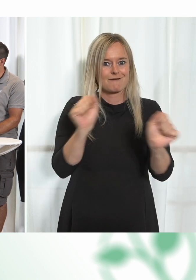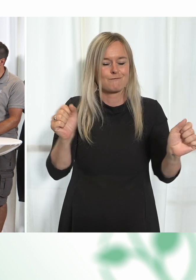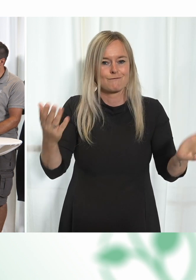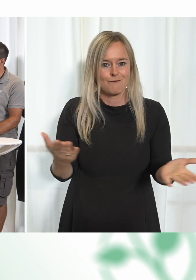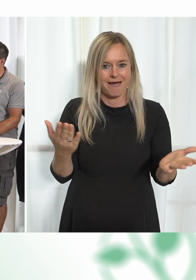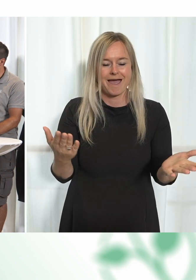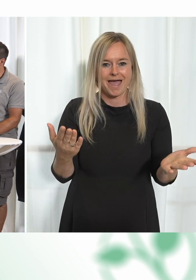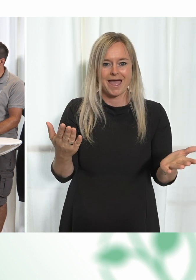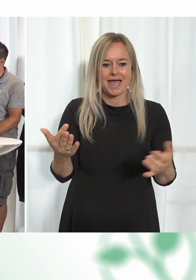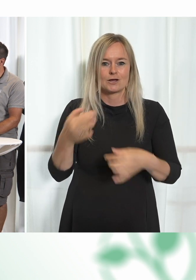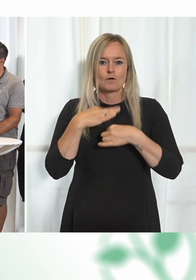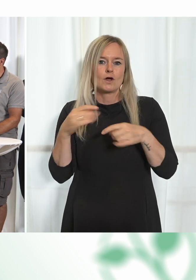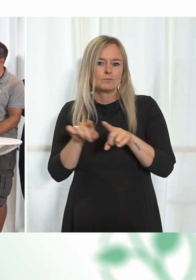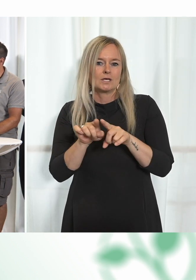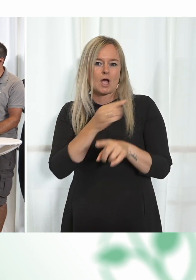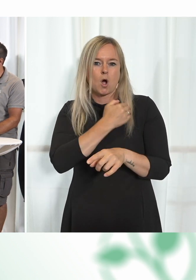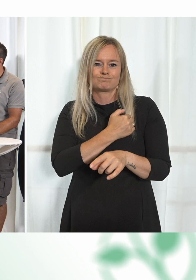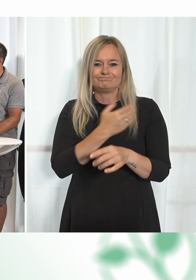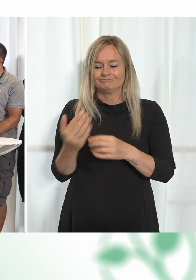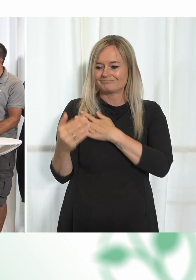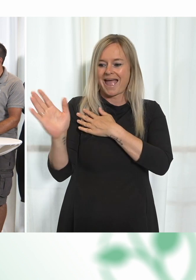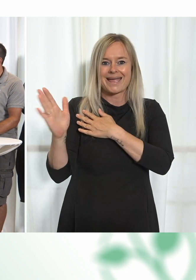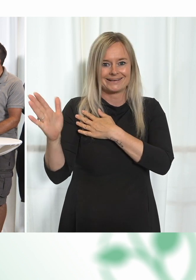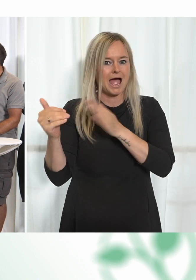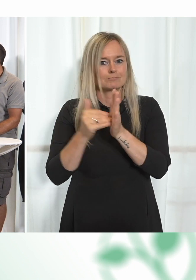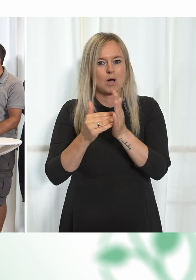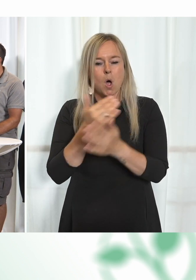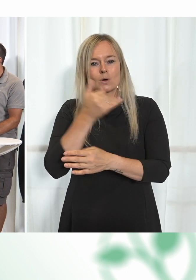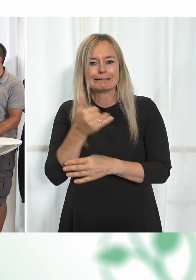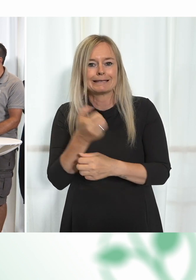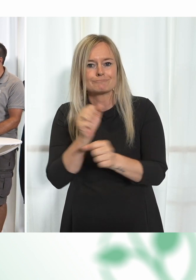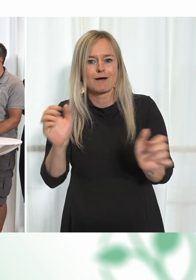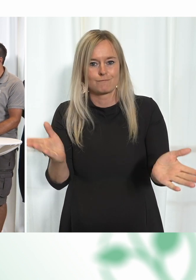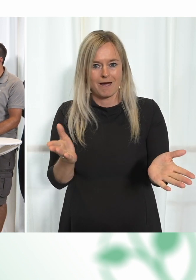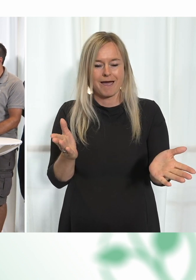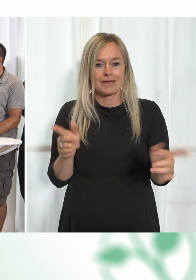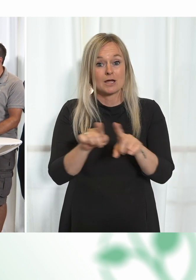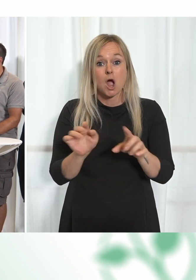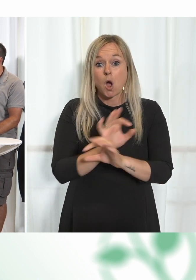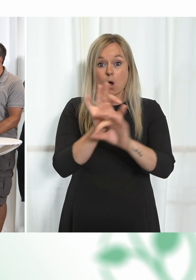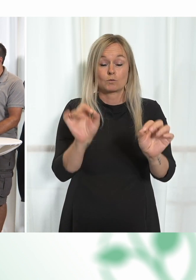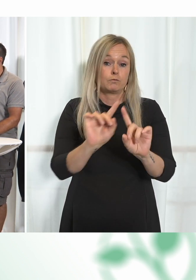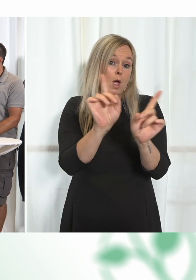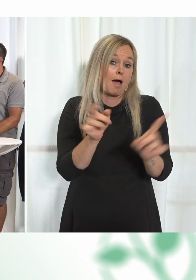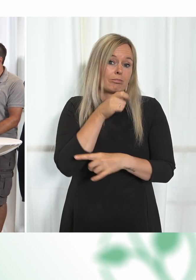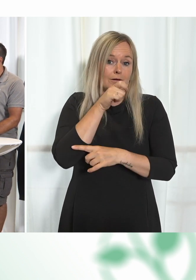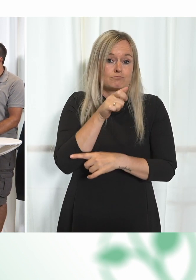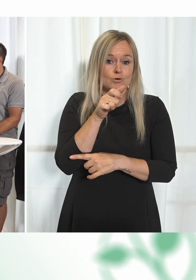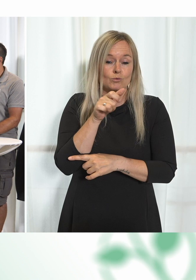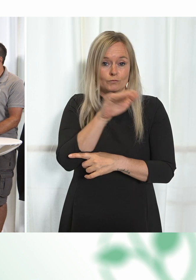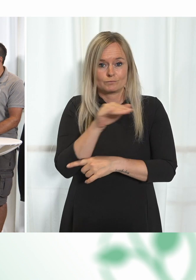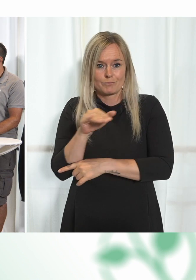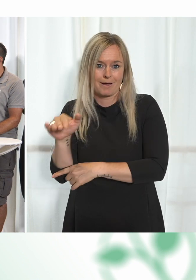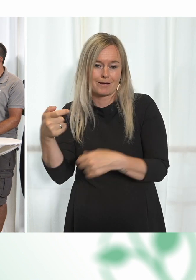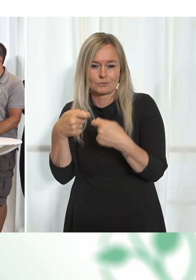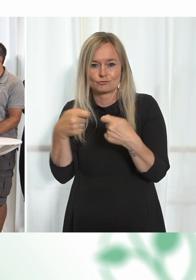immer etwas tun kann mit meiner einen Hand. Dadurch auch für andere Berufsfelder natürlich spannend und relevant. Welche Erfahrungen haben Sie denn schon? Wo